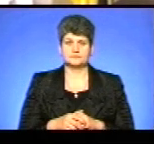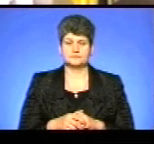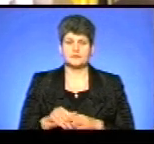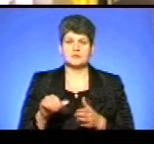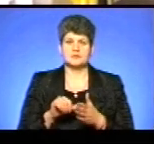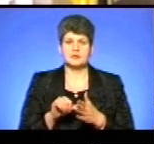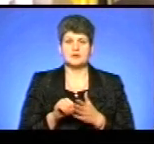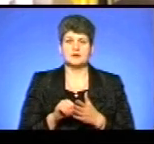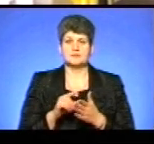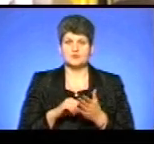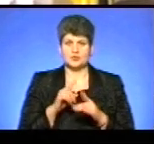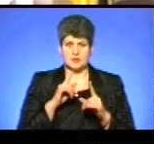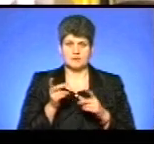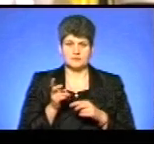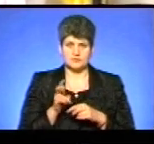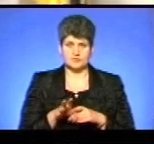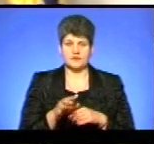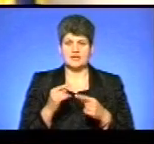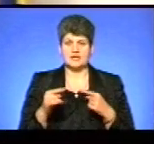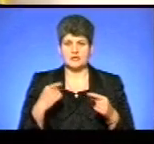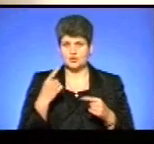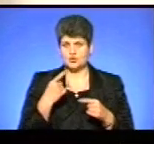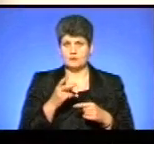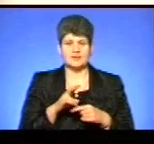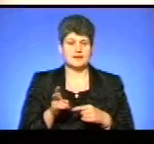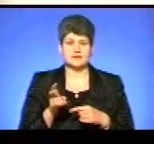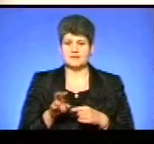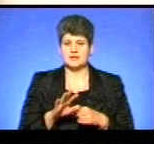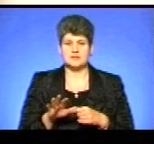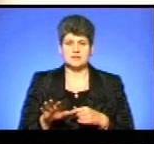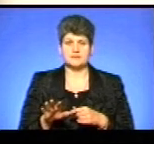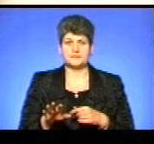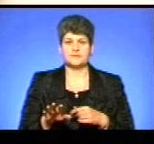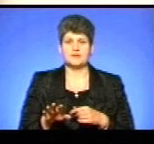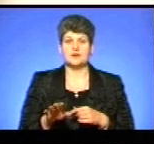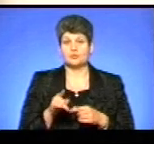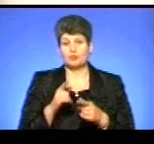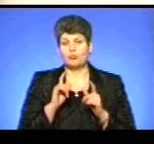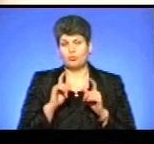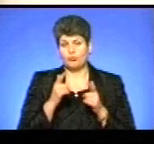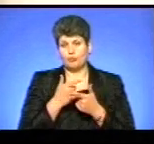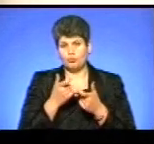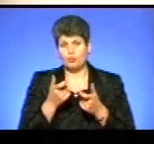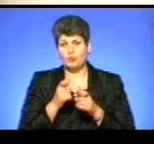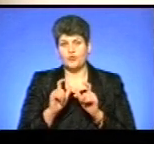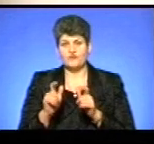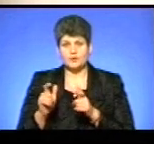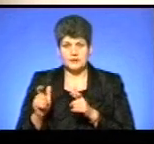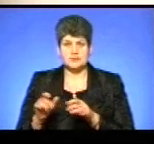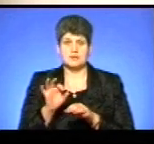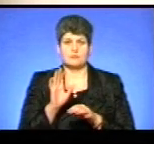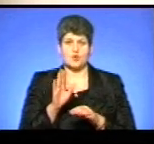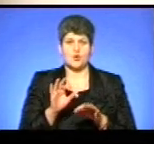Представник міської ради з'явився. Інші особи не з'явилися. Належним чином повідомлялося про час і місце розгляду